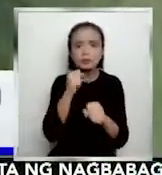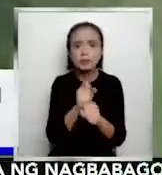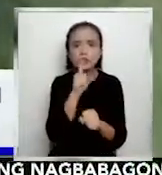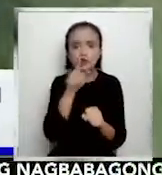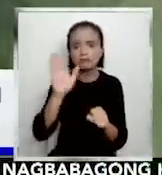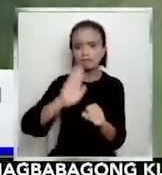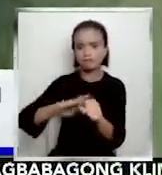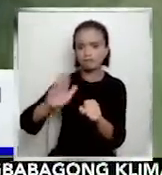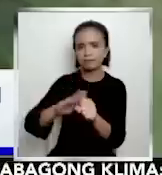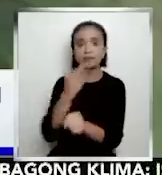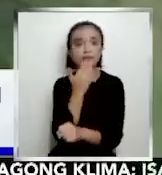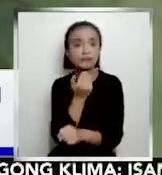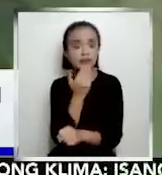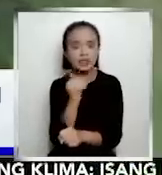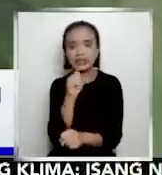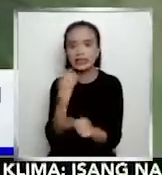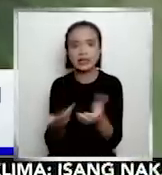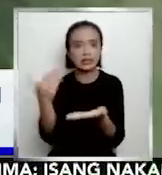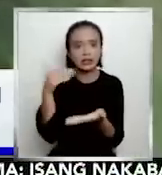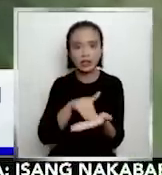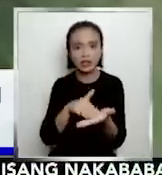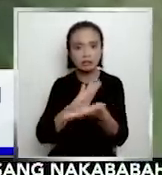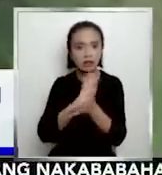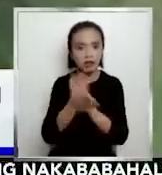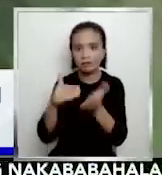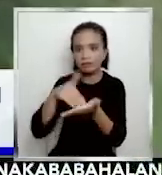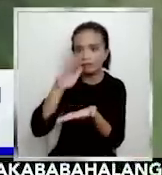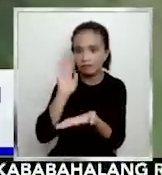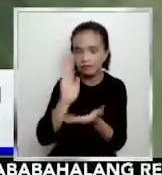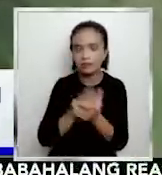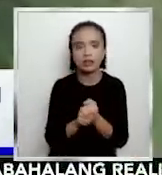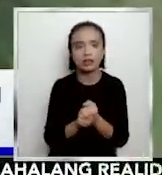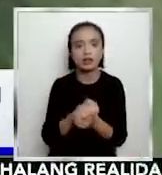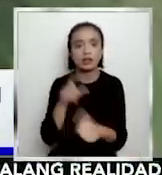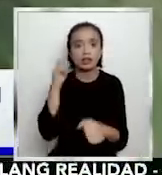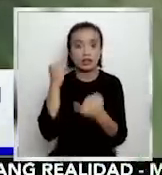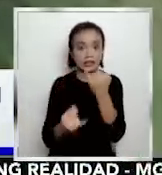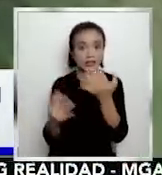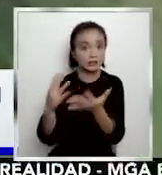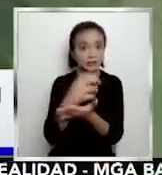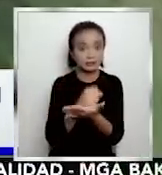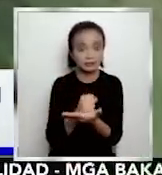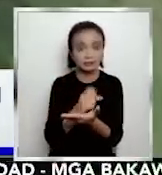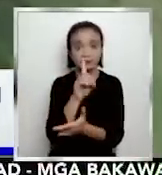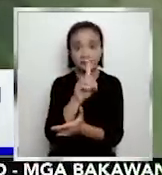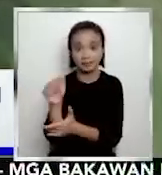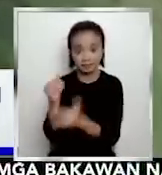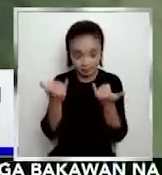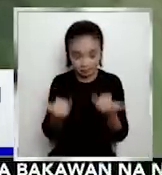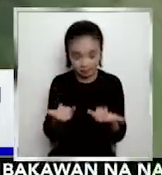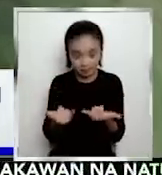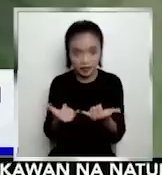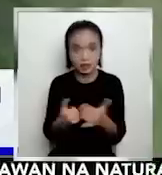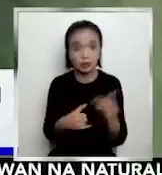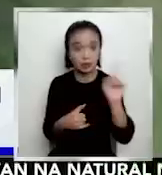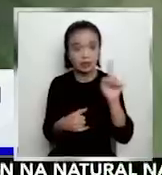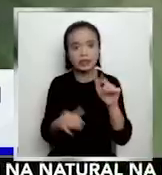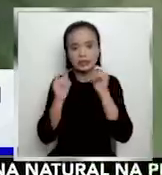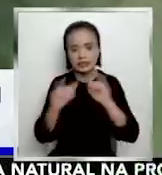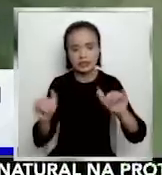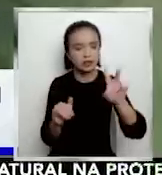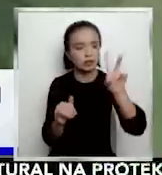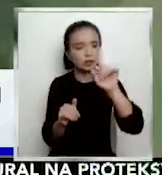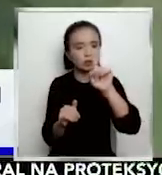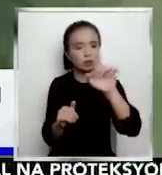maiwasan ang muling pagsipa ng presyo nito. Pero sa pinakahuling tala ng Department of Agriculture ngayong araw, umaabot pa rin hanggang 110 pesos